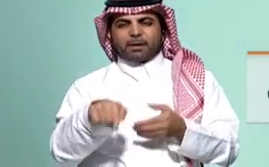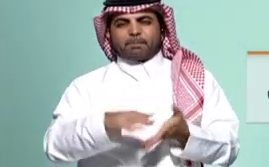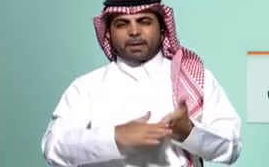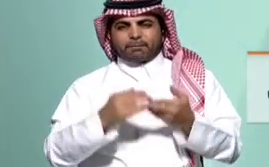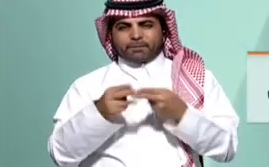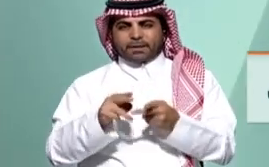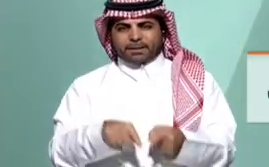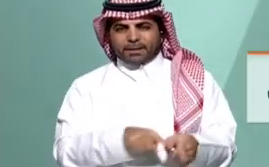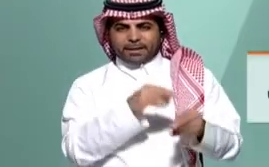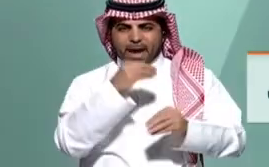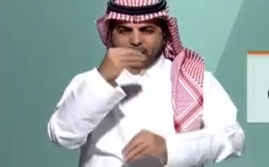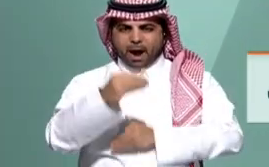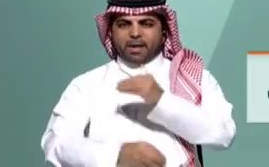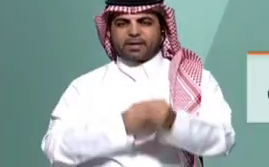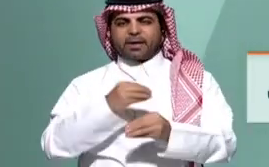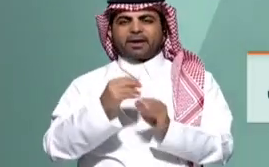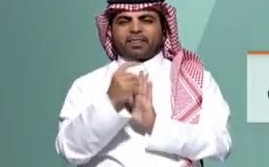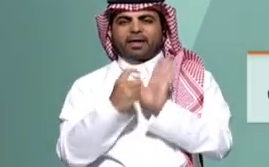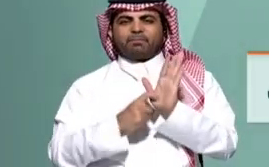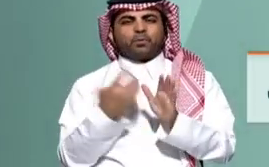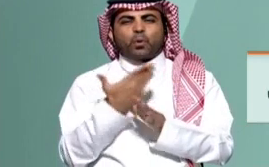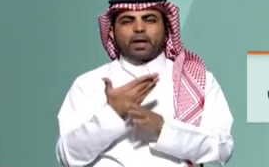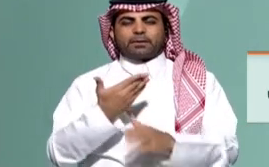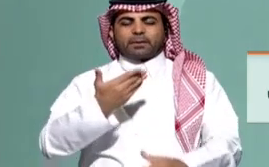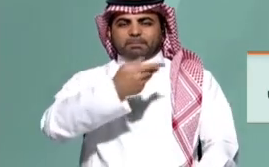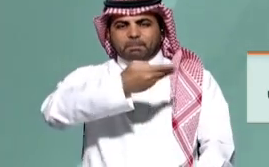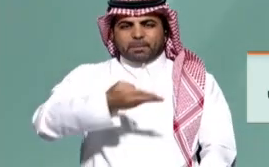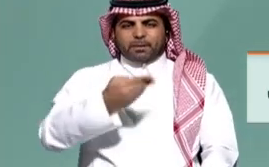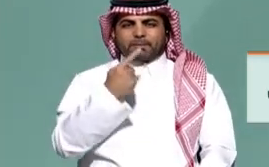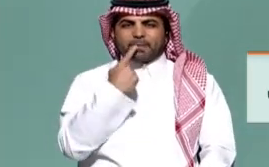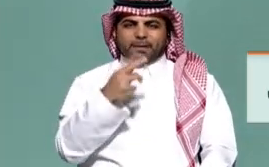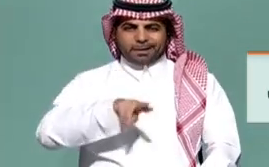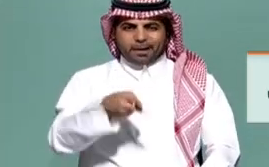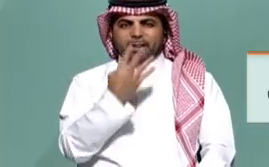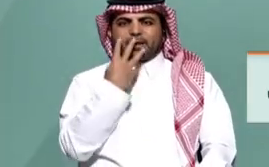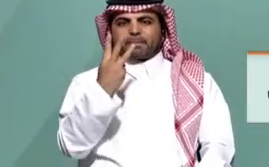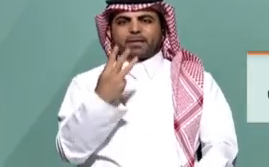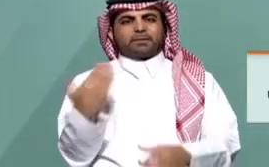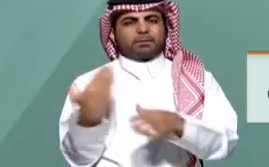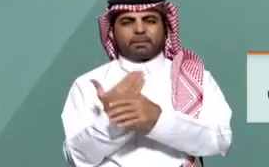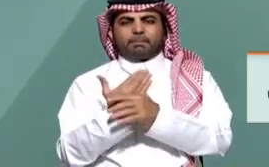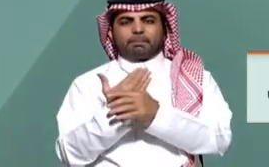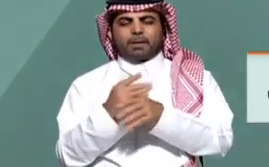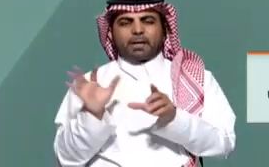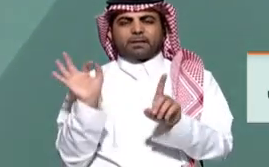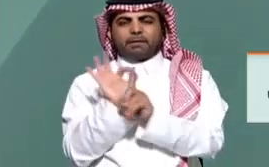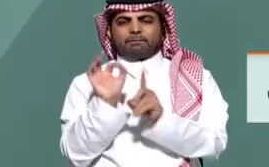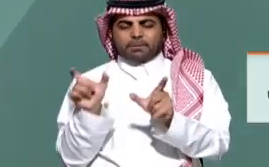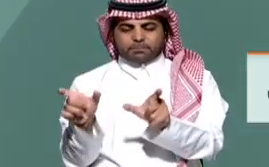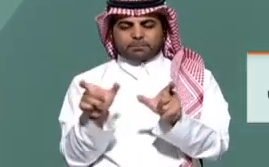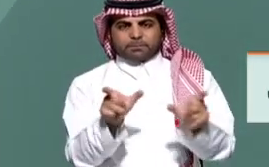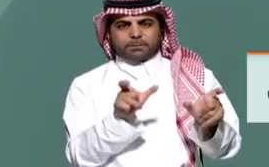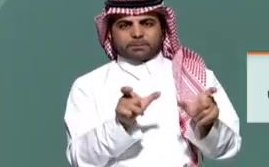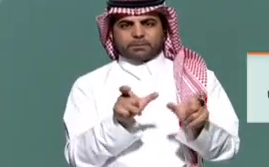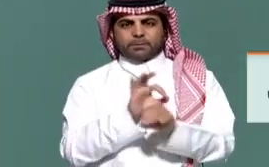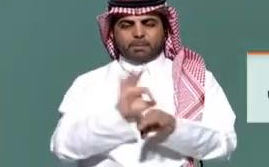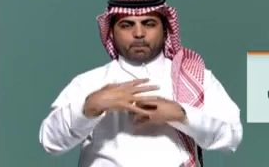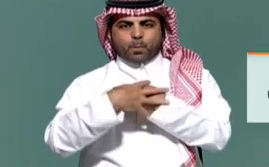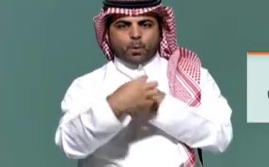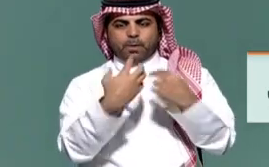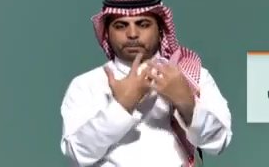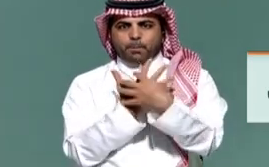التغييرات الفنية المطلوبة. يأتي هذا القرار في إطار مجموعة الإجراءات الاحترازية التي بادرت ساما في